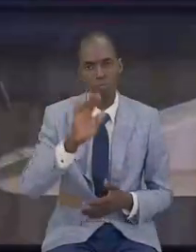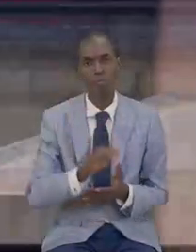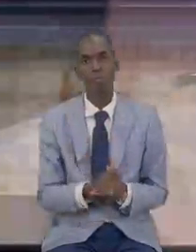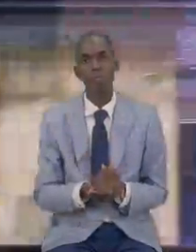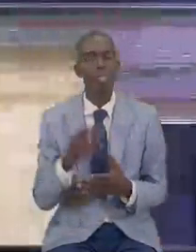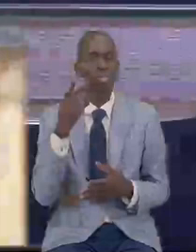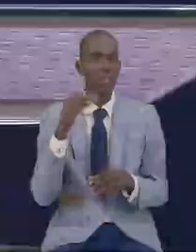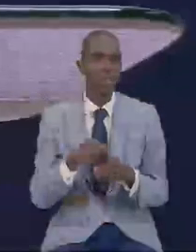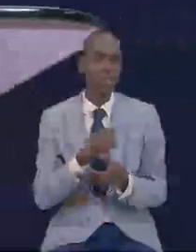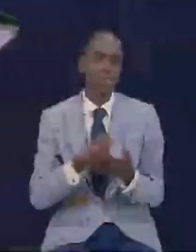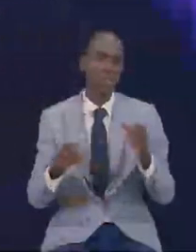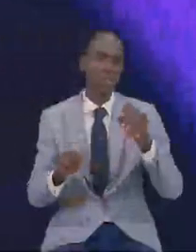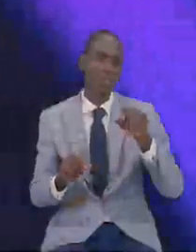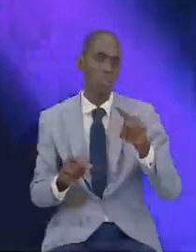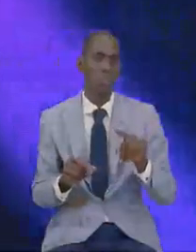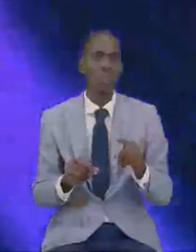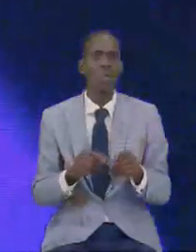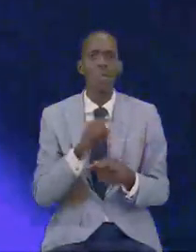11.